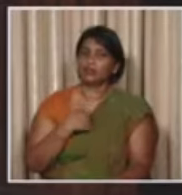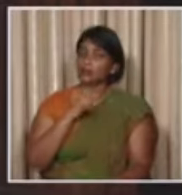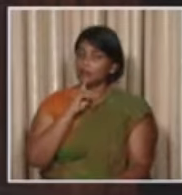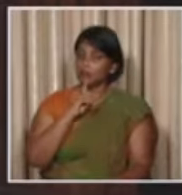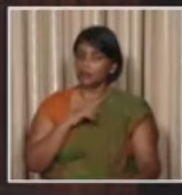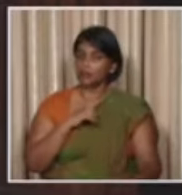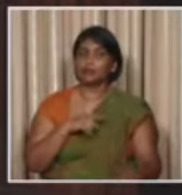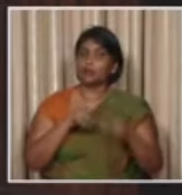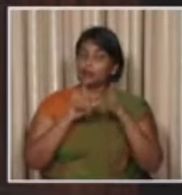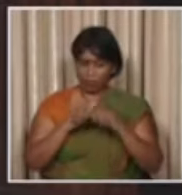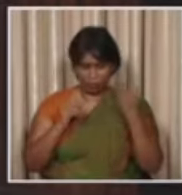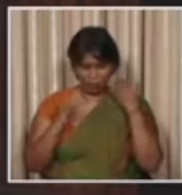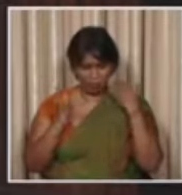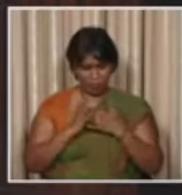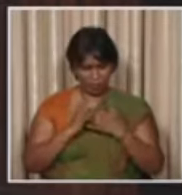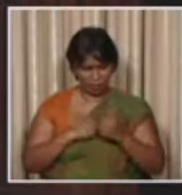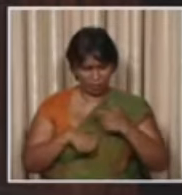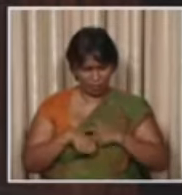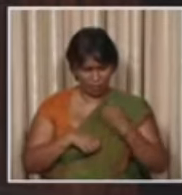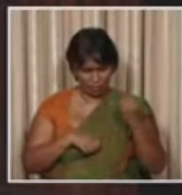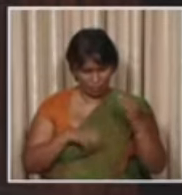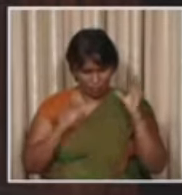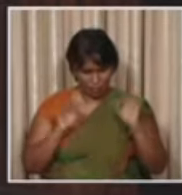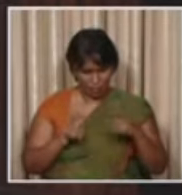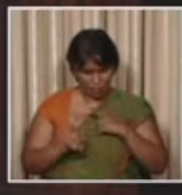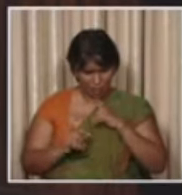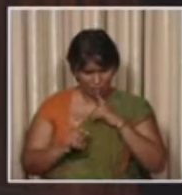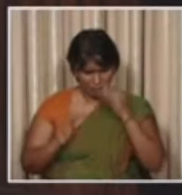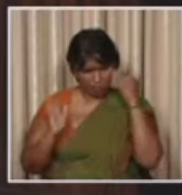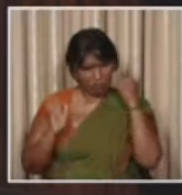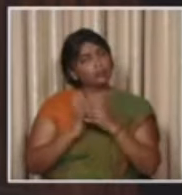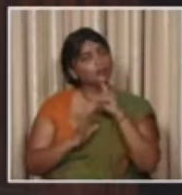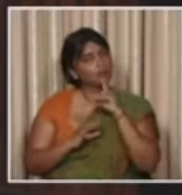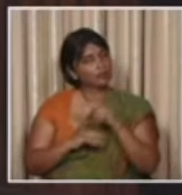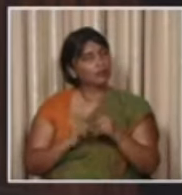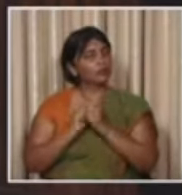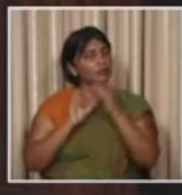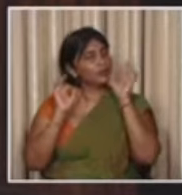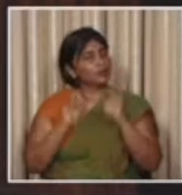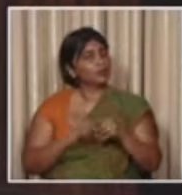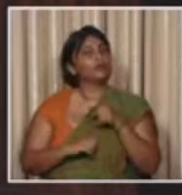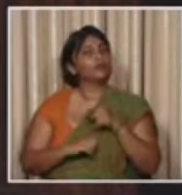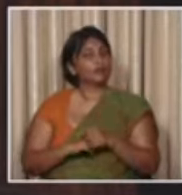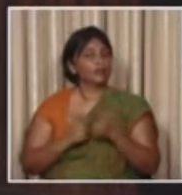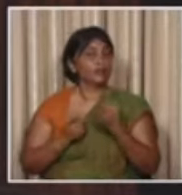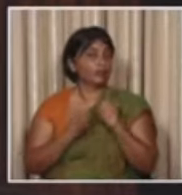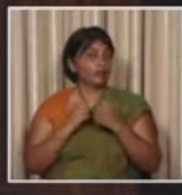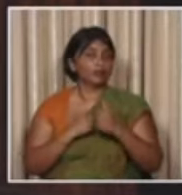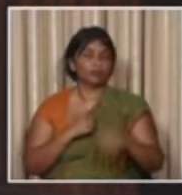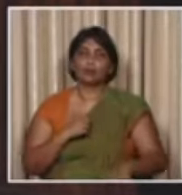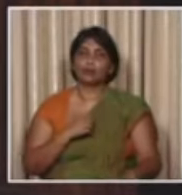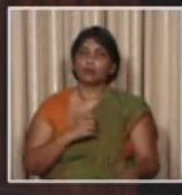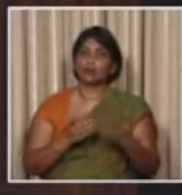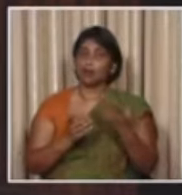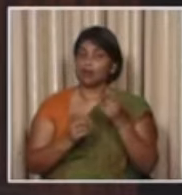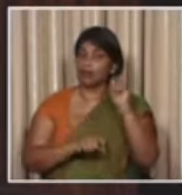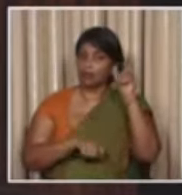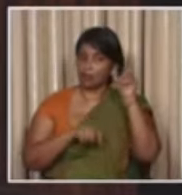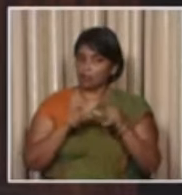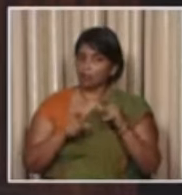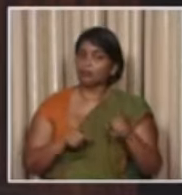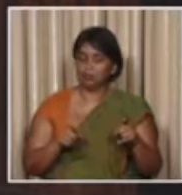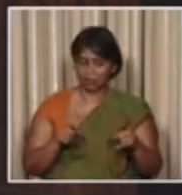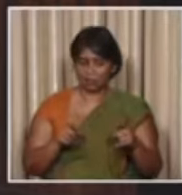කියන්නේ මේ වගේ දේවල් වලට ඉඩ දෙන්න එපා. ගරු කතානායකතුමාටත් මම දැනුවත් කරන මේ වගේ දේවල් කරන්න එපා. මේවට විමර්ශන නිලධාරීන් ඉන්නවා. මේවට අවශ්‍ය නිලධාරීන්